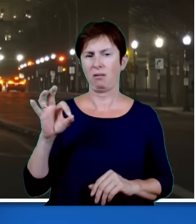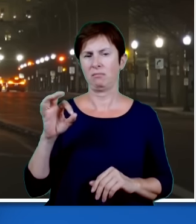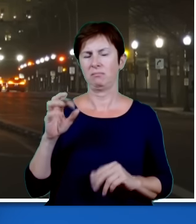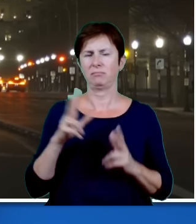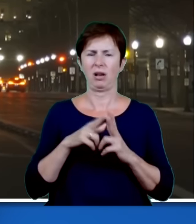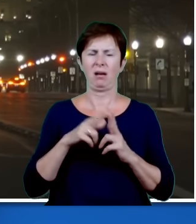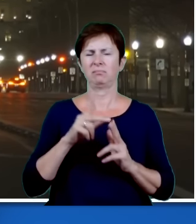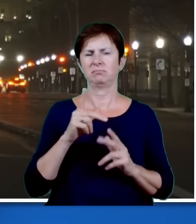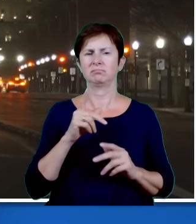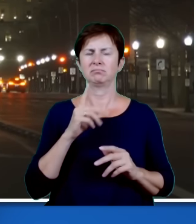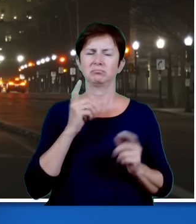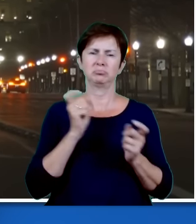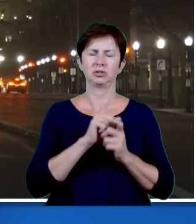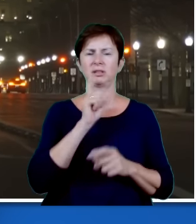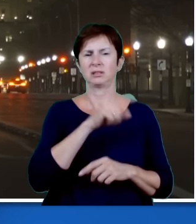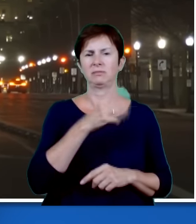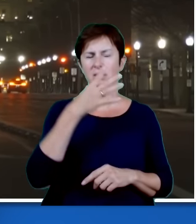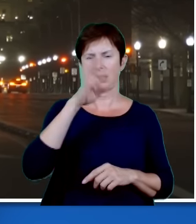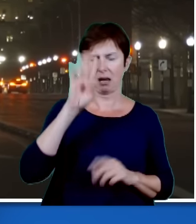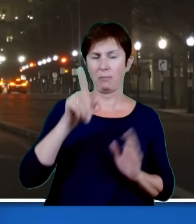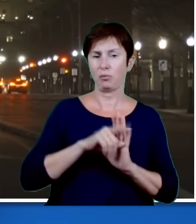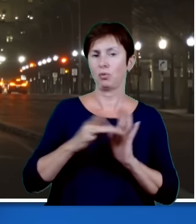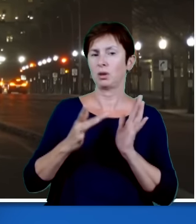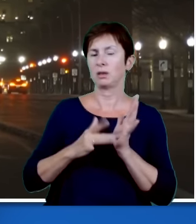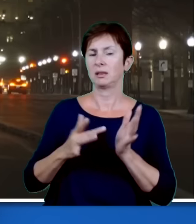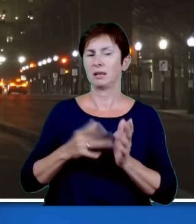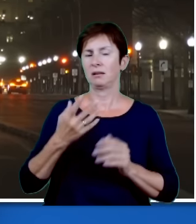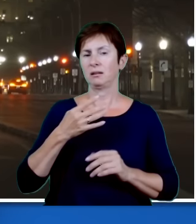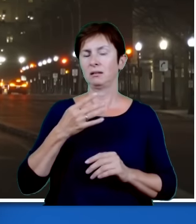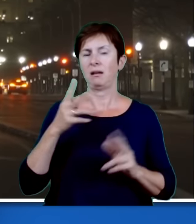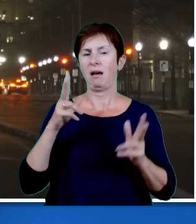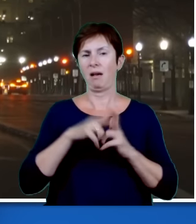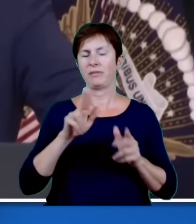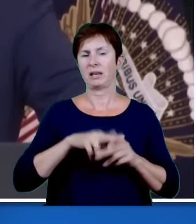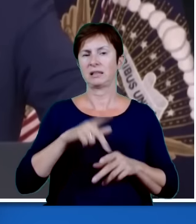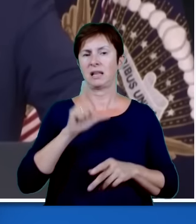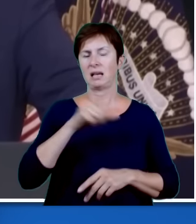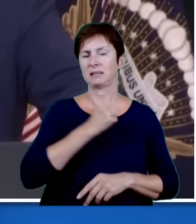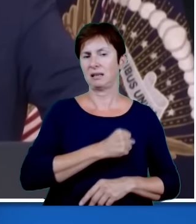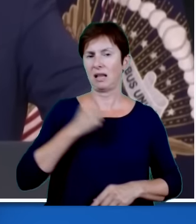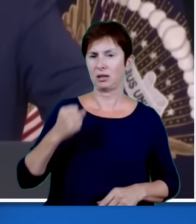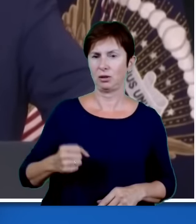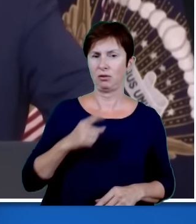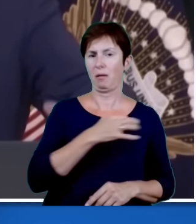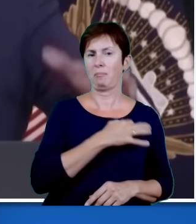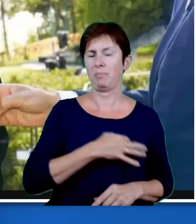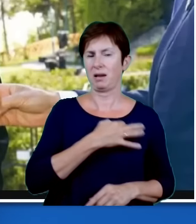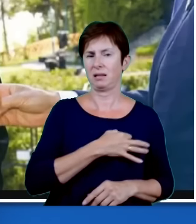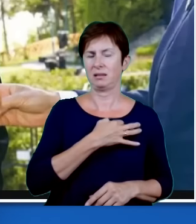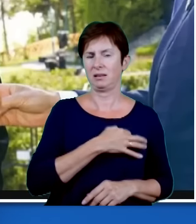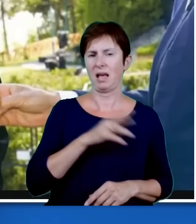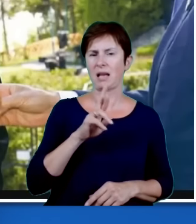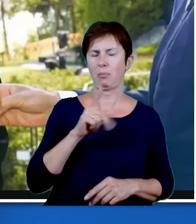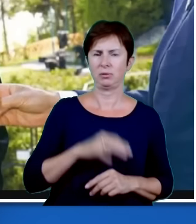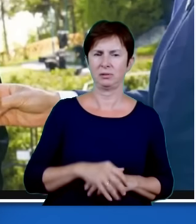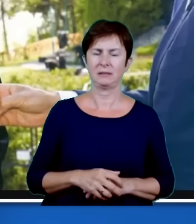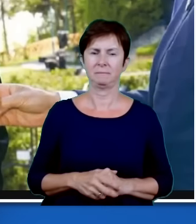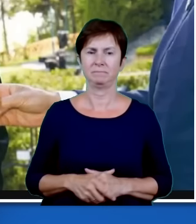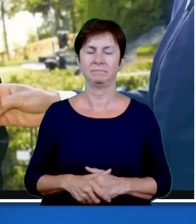również ataków Donalda Tuska na senatorów partii republikańskiej a więc na najbardziej antyrosyjskie